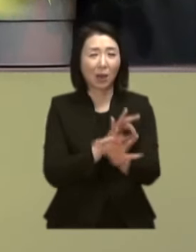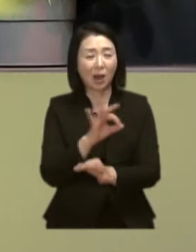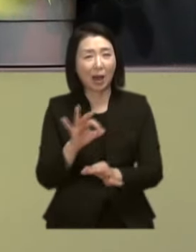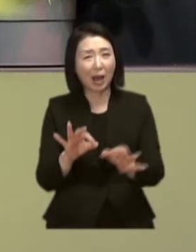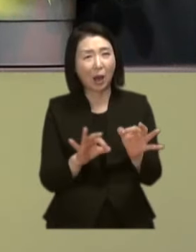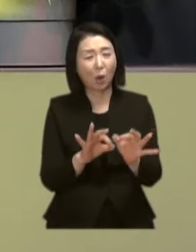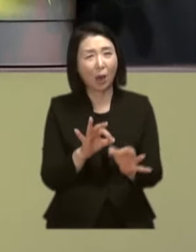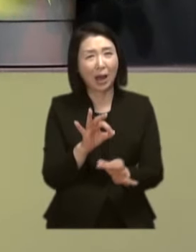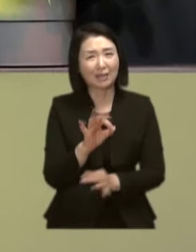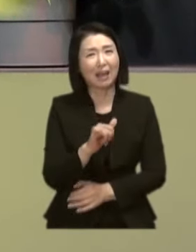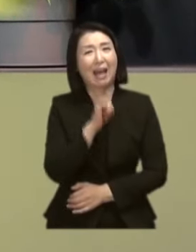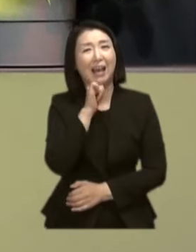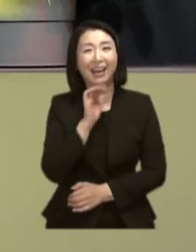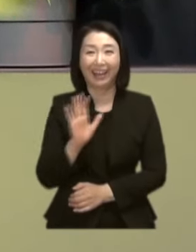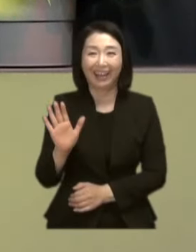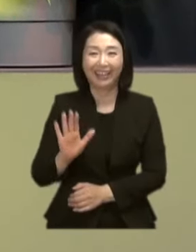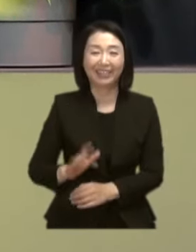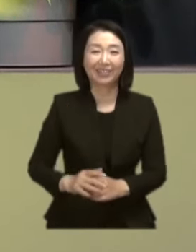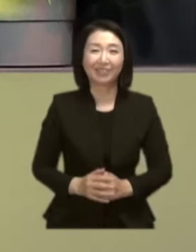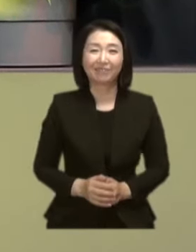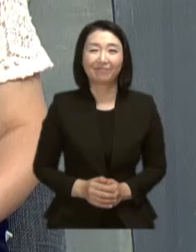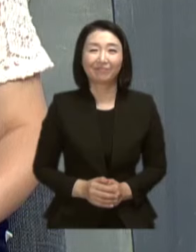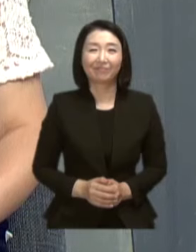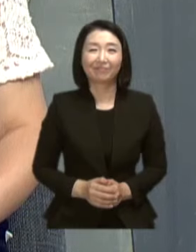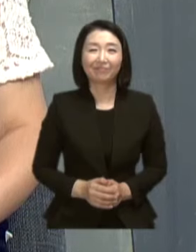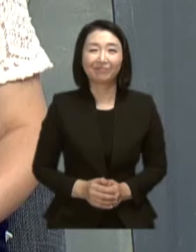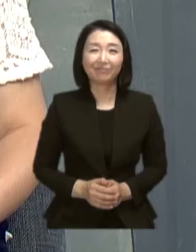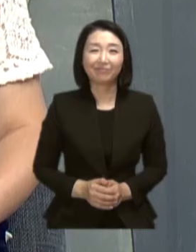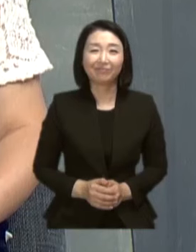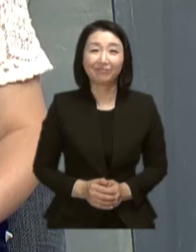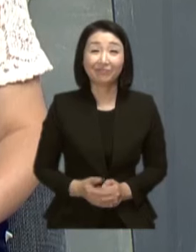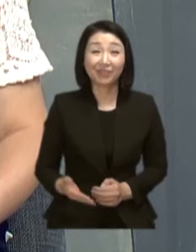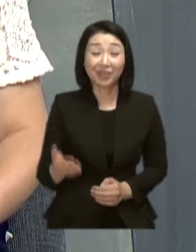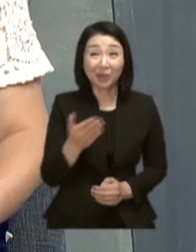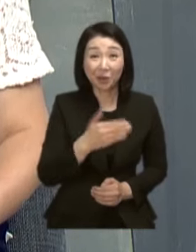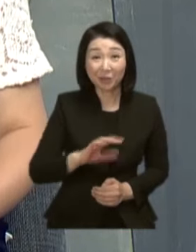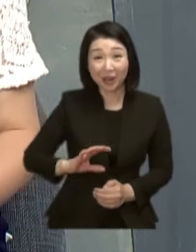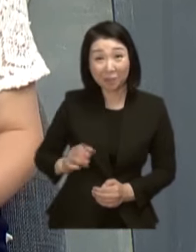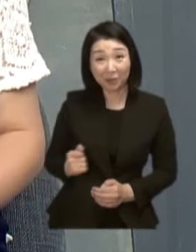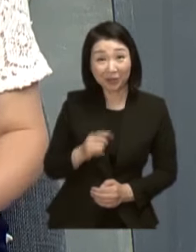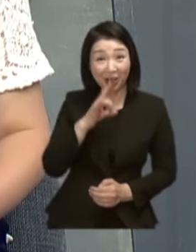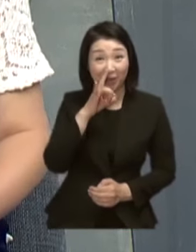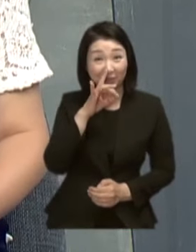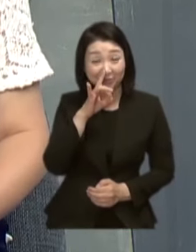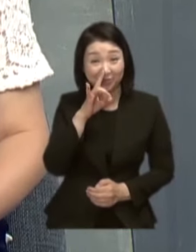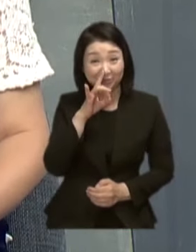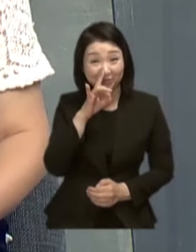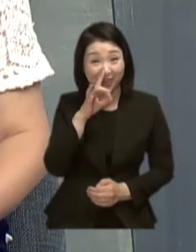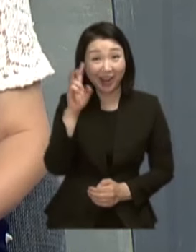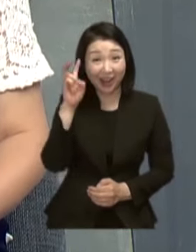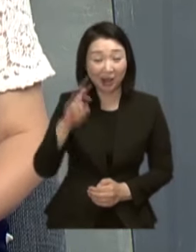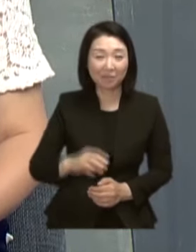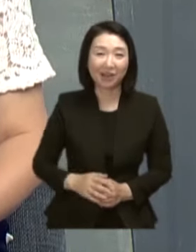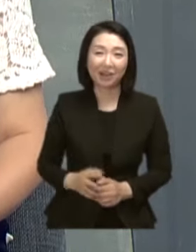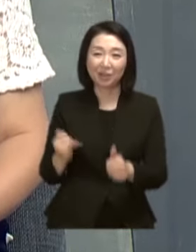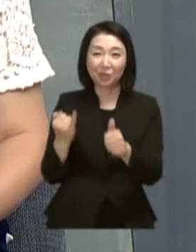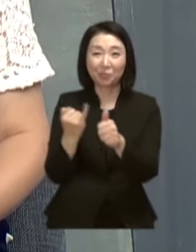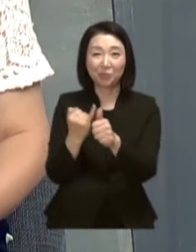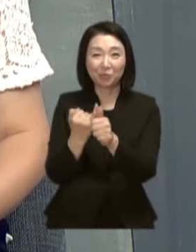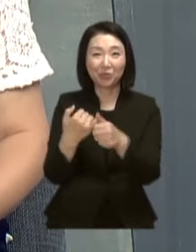지역은 아니고요. 네. 네. 여러분 이제 궁금하시죠? 네. 이곳에서 황철진, 이미경 선교사님 네